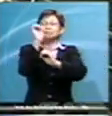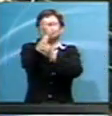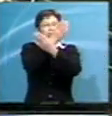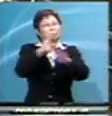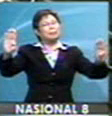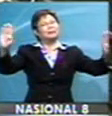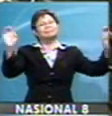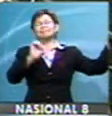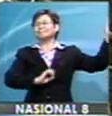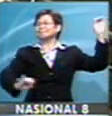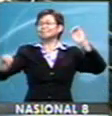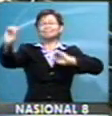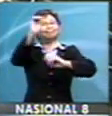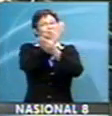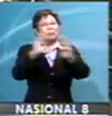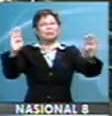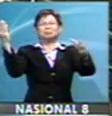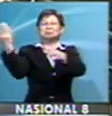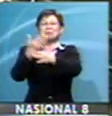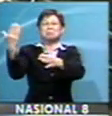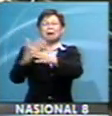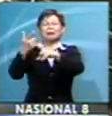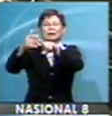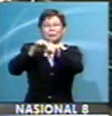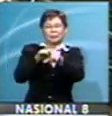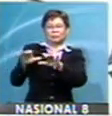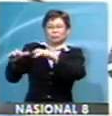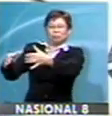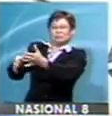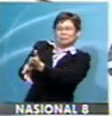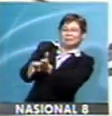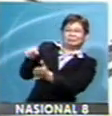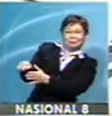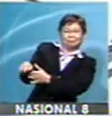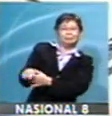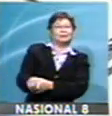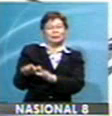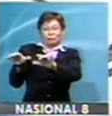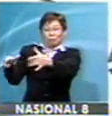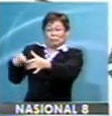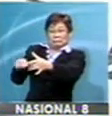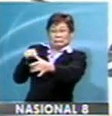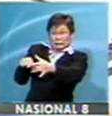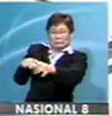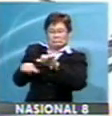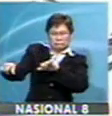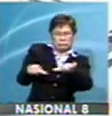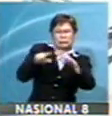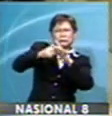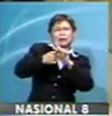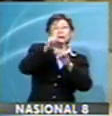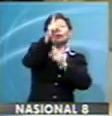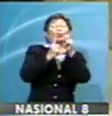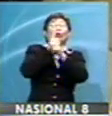daripada segala bentuk ancaman daripada sindiket dadah ini sindiket terbabit dipercai berkiat aktif sejak